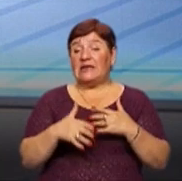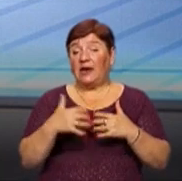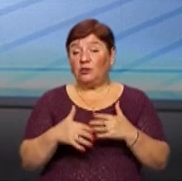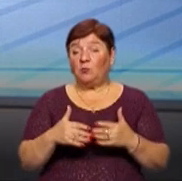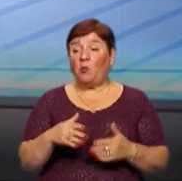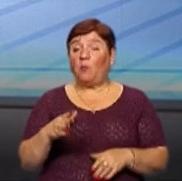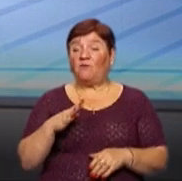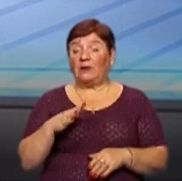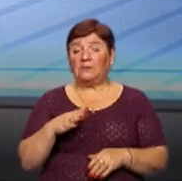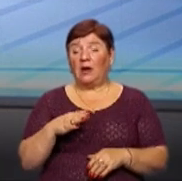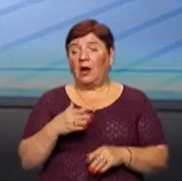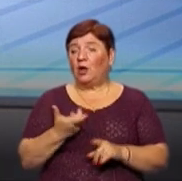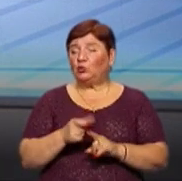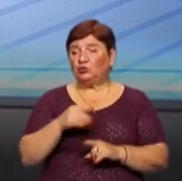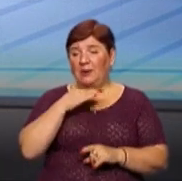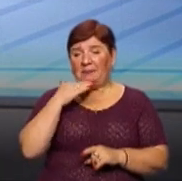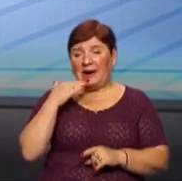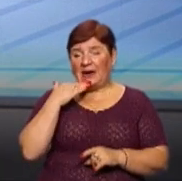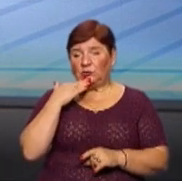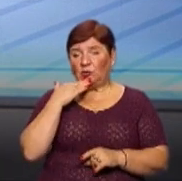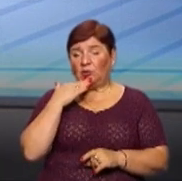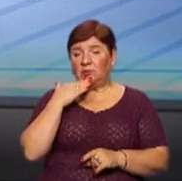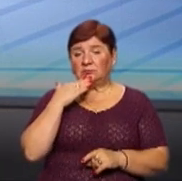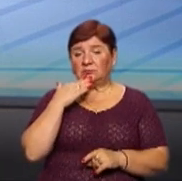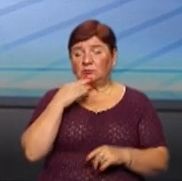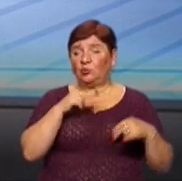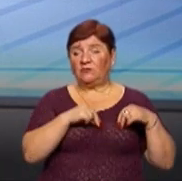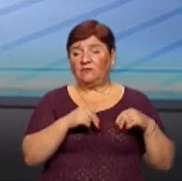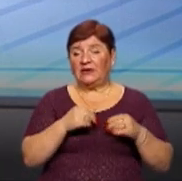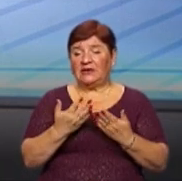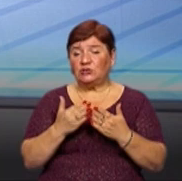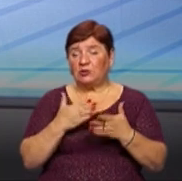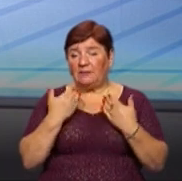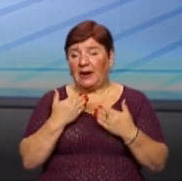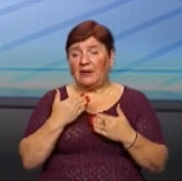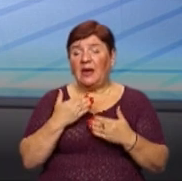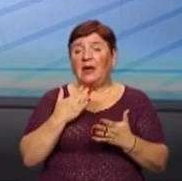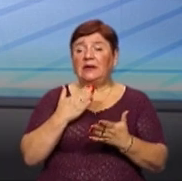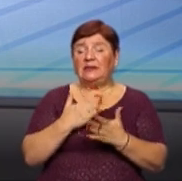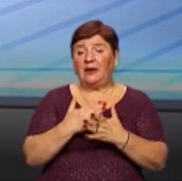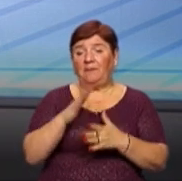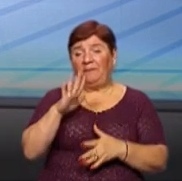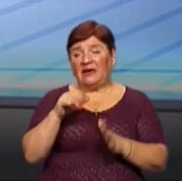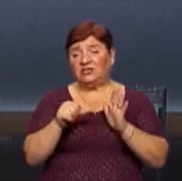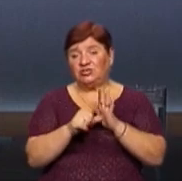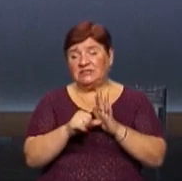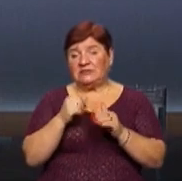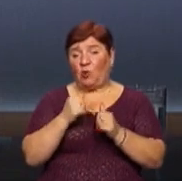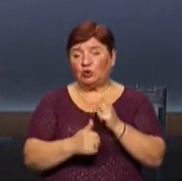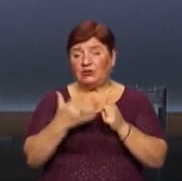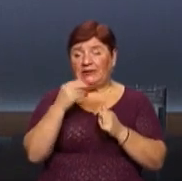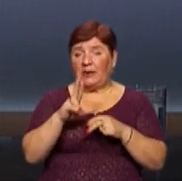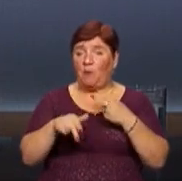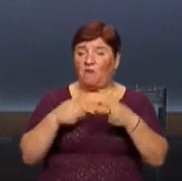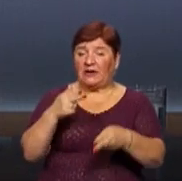середньому буває, ну, я би не сказала, що дуже багато, до 5-6-7 в день, да? Дивлячись, як просканував кадровик, або як просканувала, тому